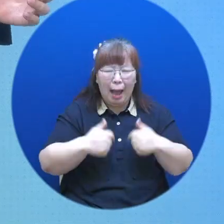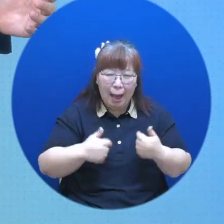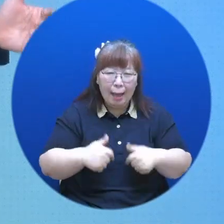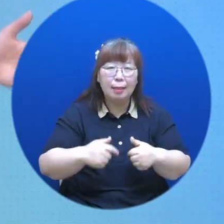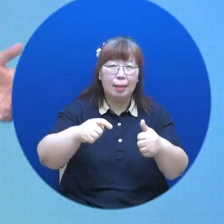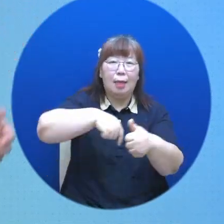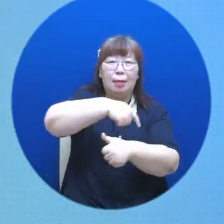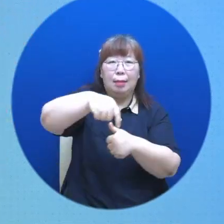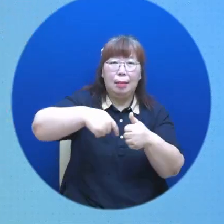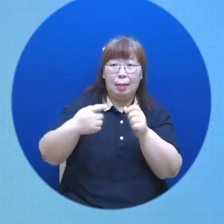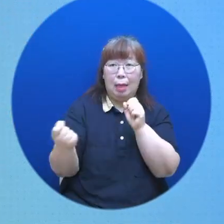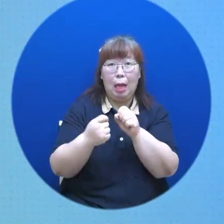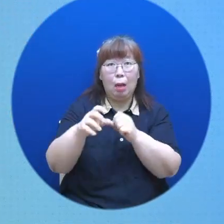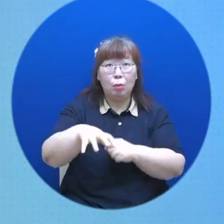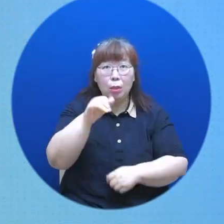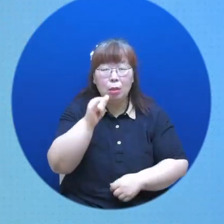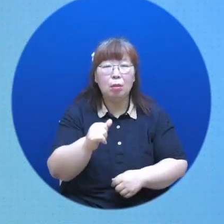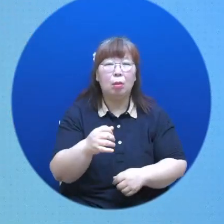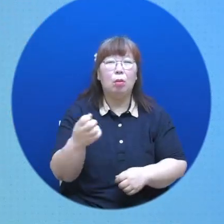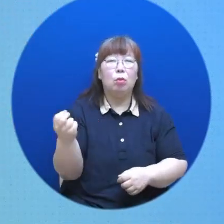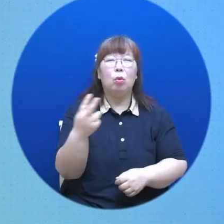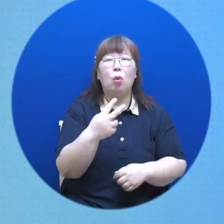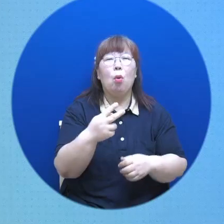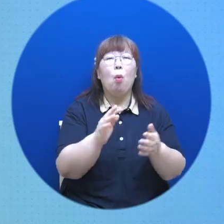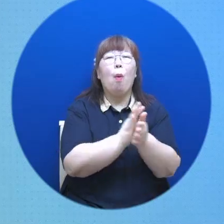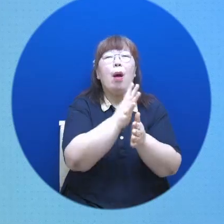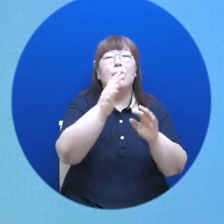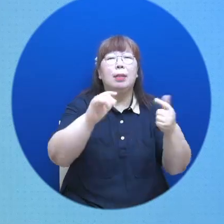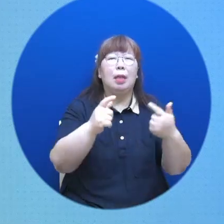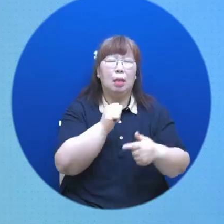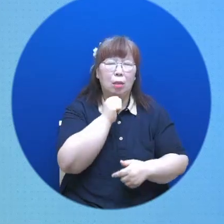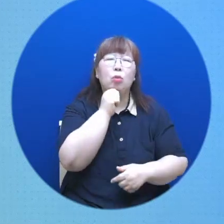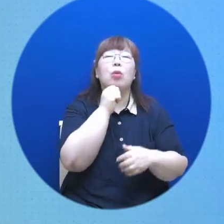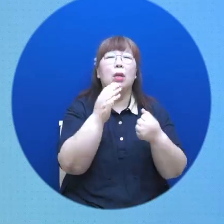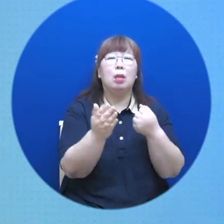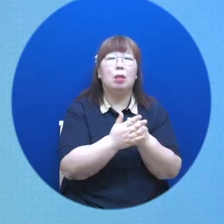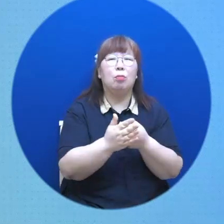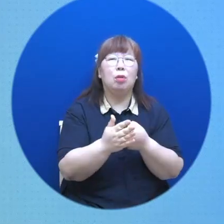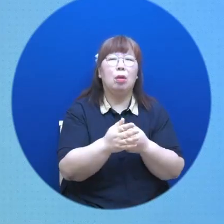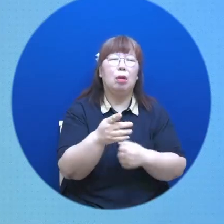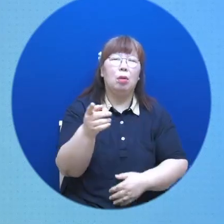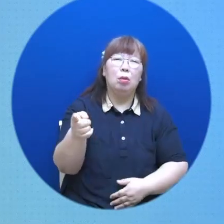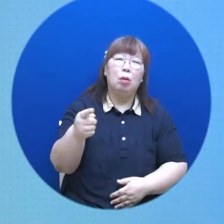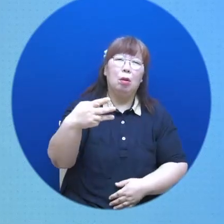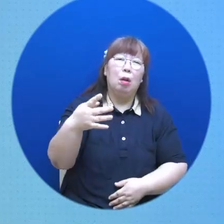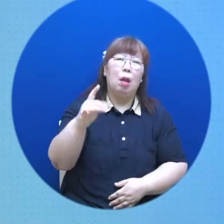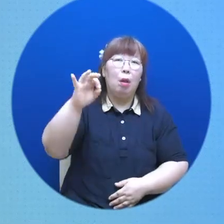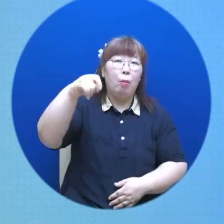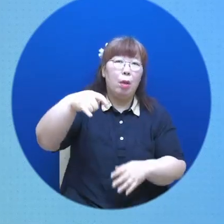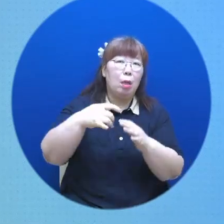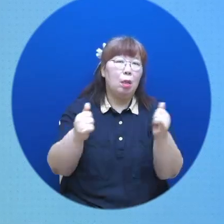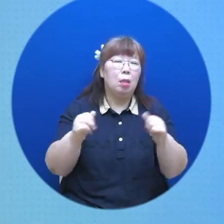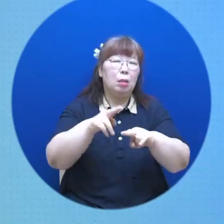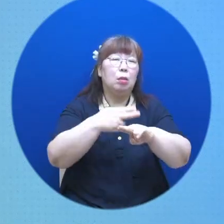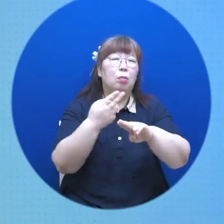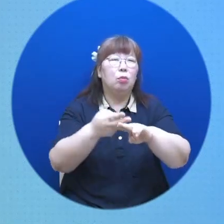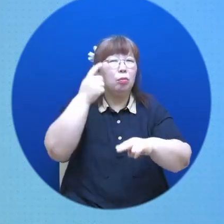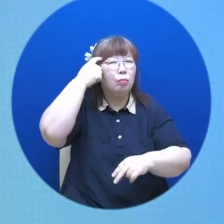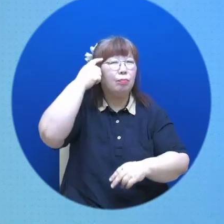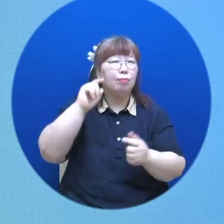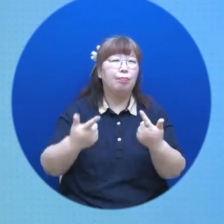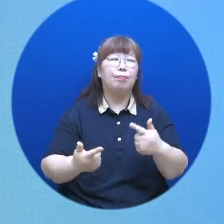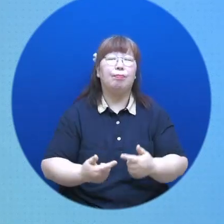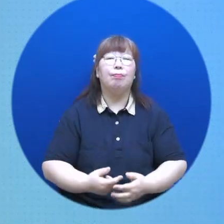곁에 있었습니다. 화려하지 않았어요. 초라했습니다. 그래서 레위인들을 선물로 여기지 않았다는